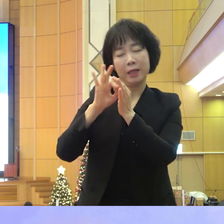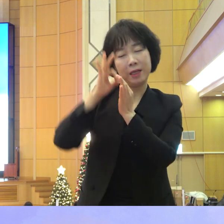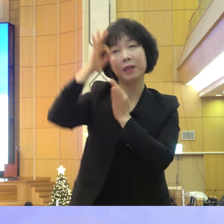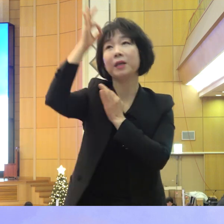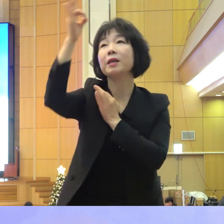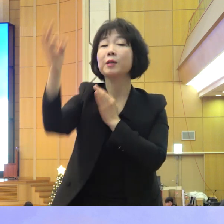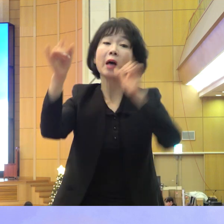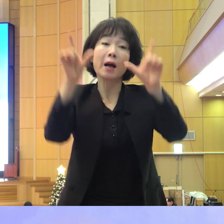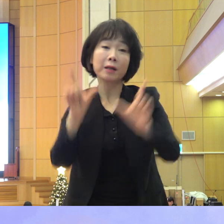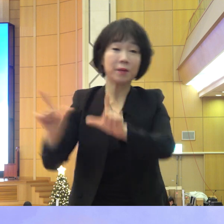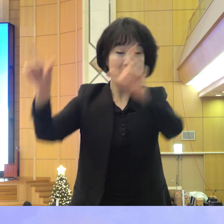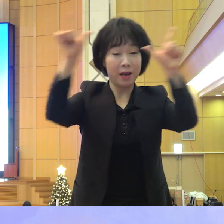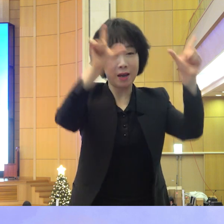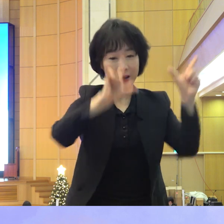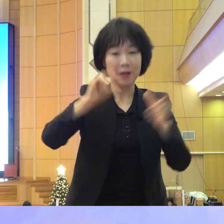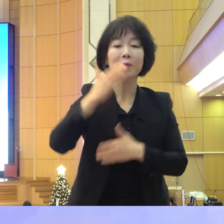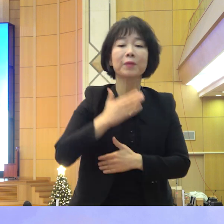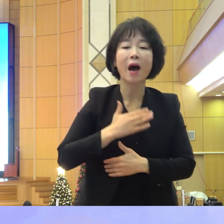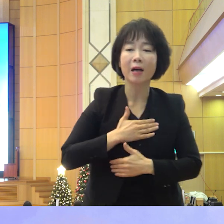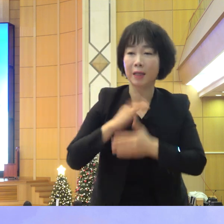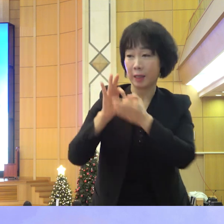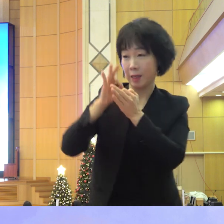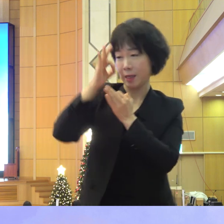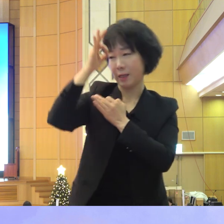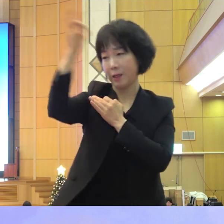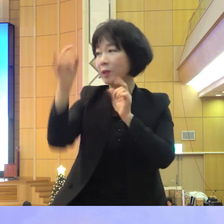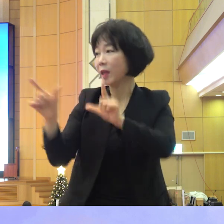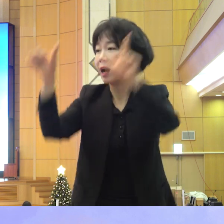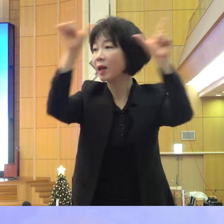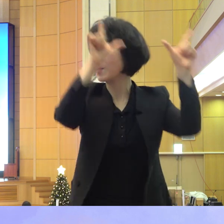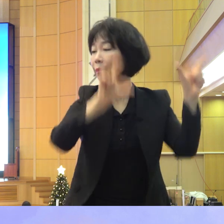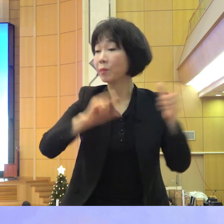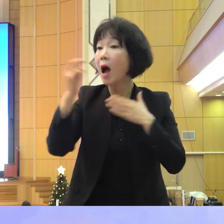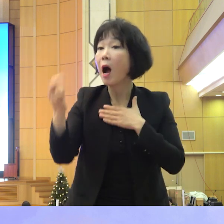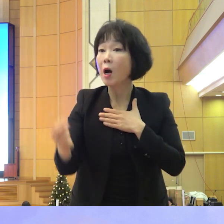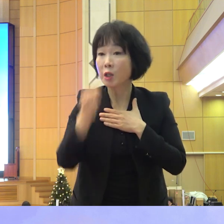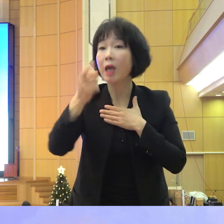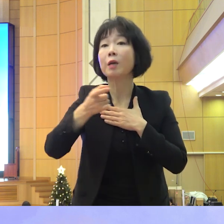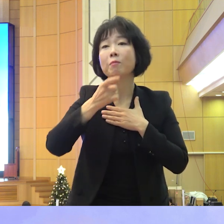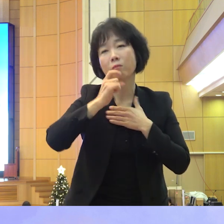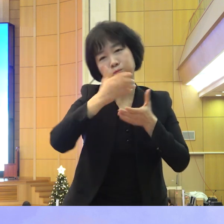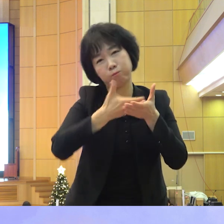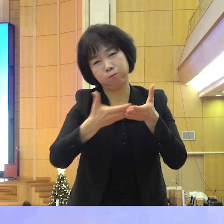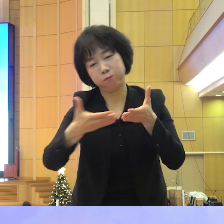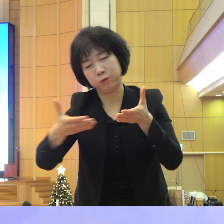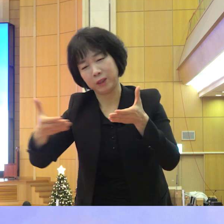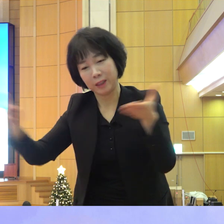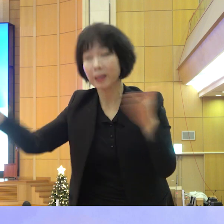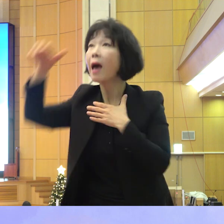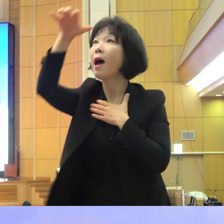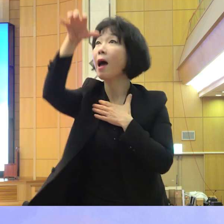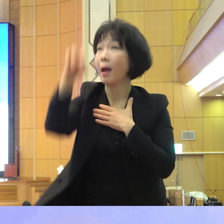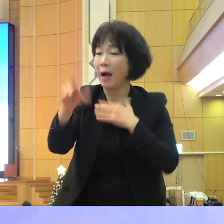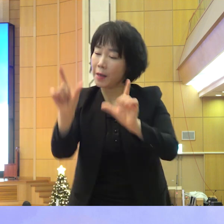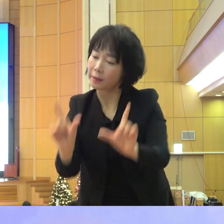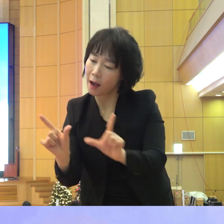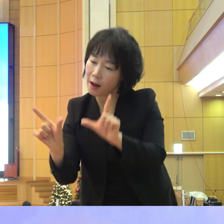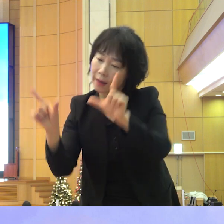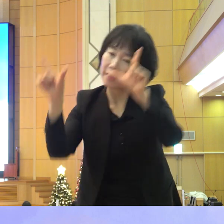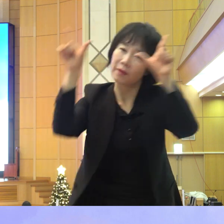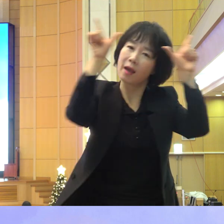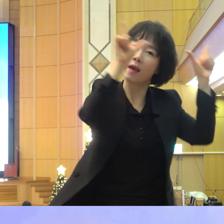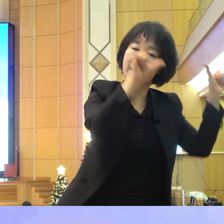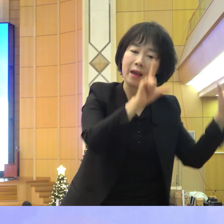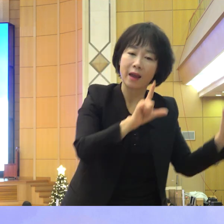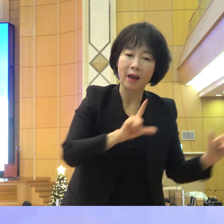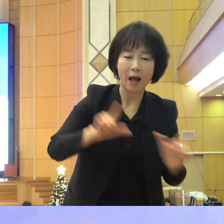살겠네. 길이 살겠네, 나 길이 살겠네. 한 번 더 찬양합니다. 길이